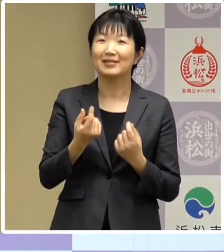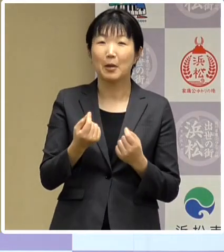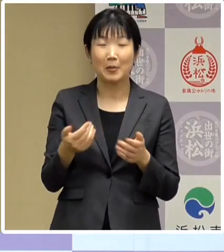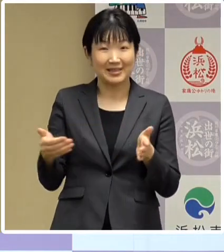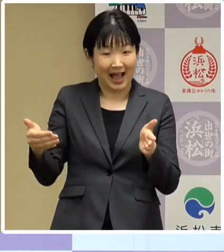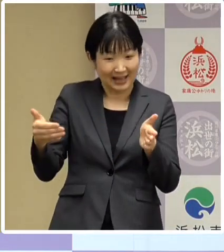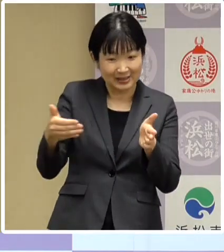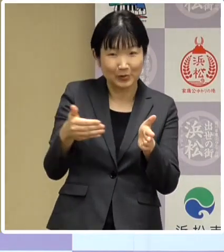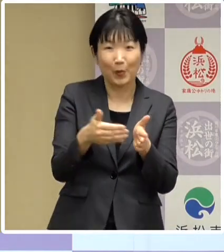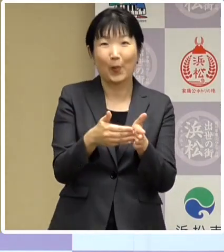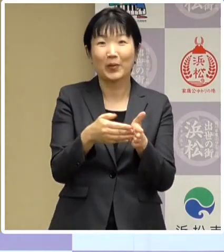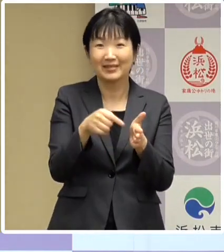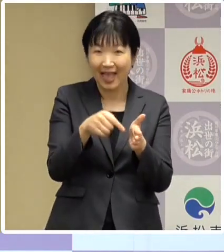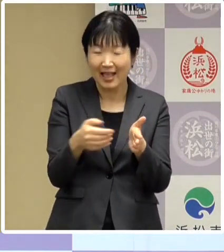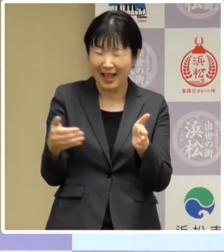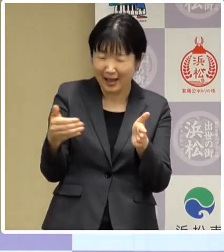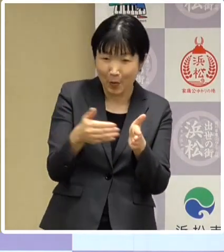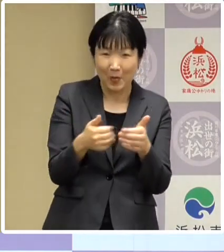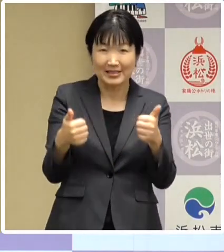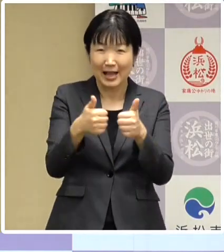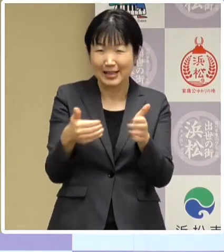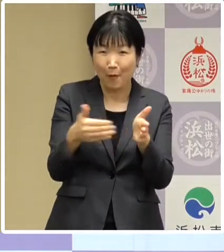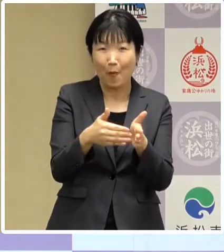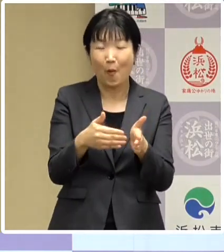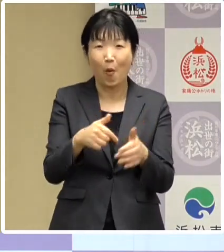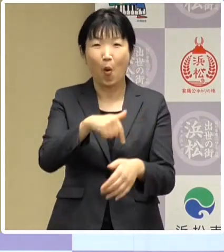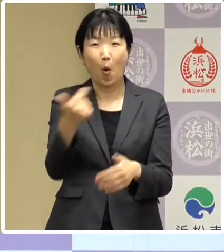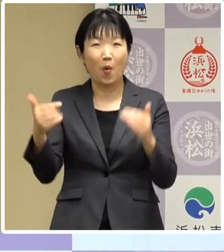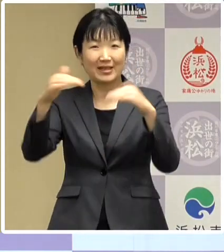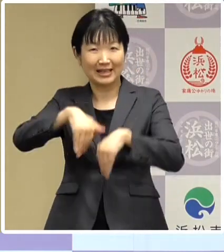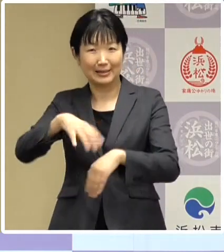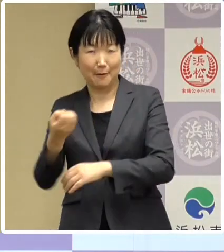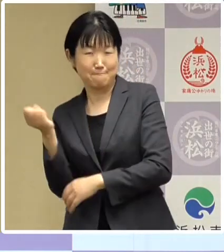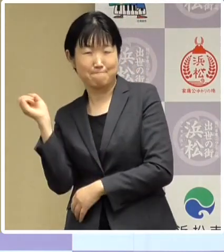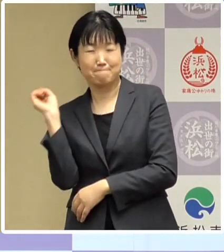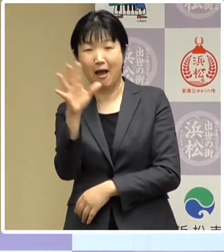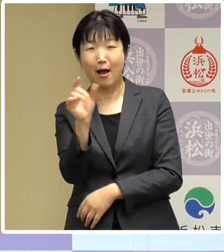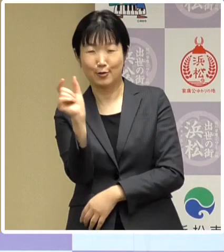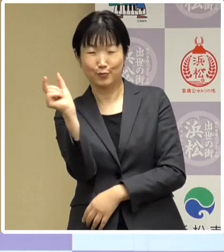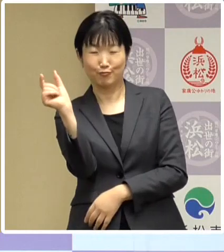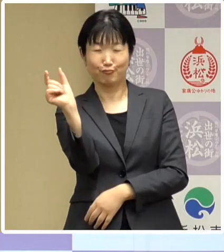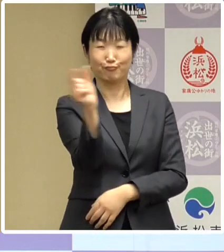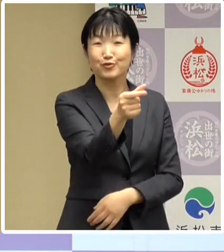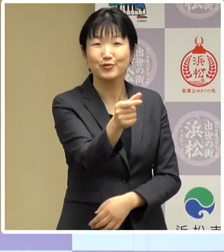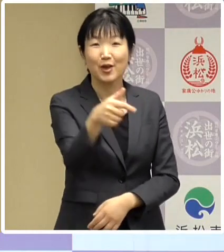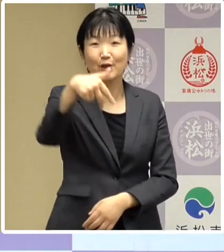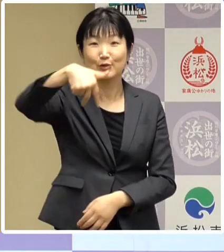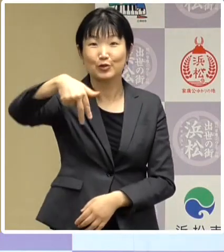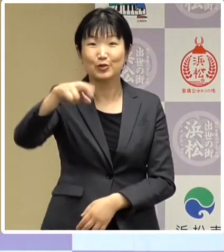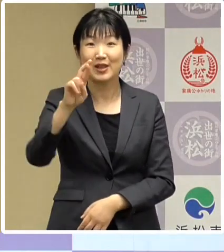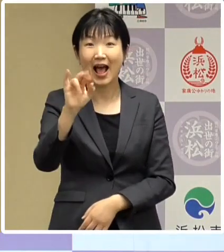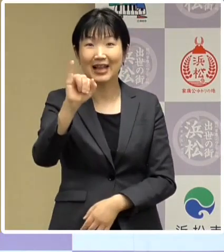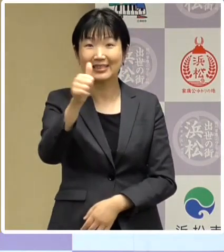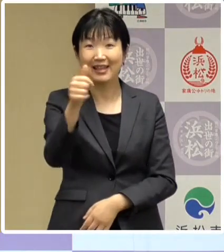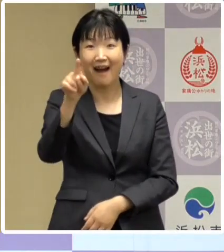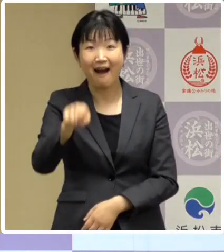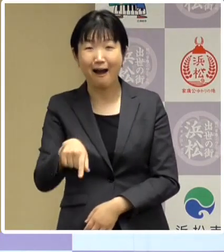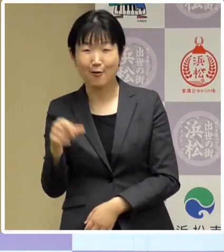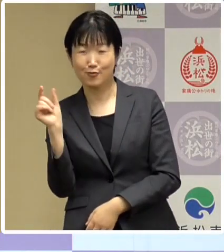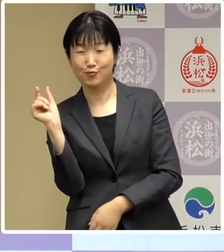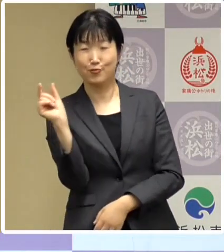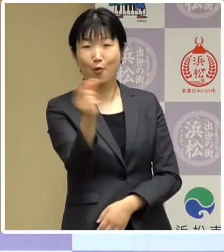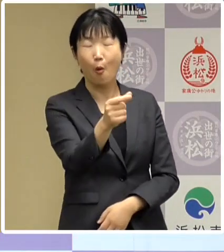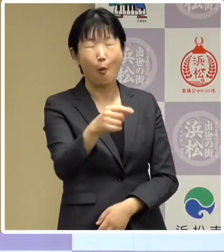の大谷さんが投げたスライダーはもうすごいと本当に思いまし